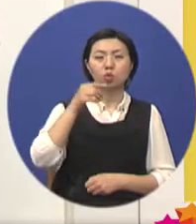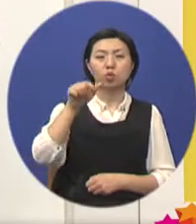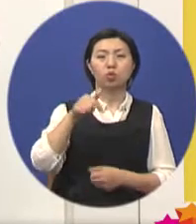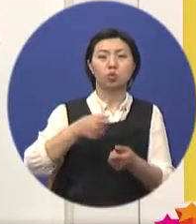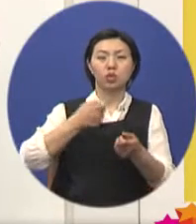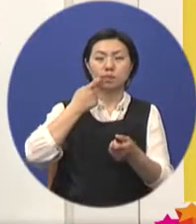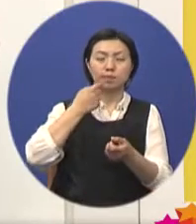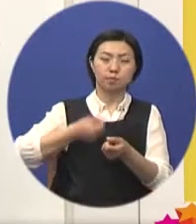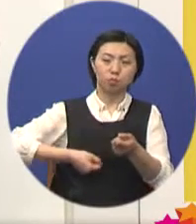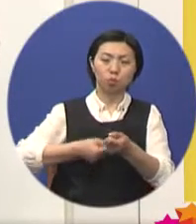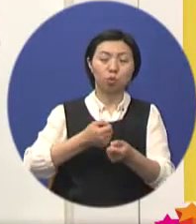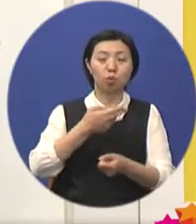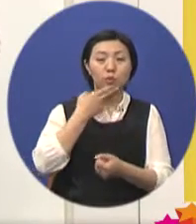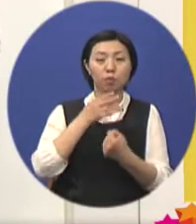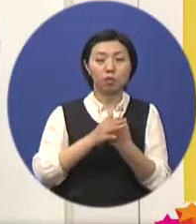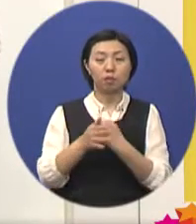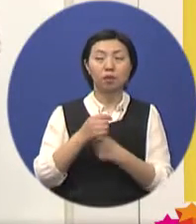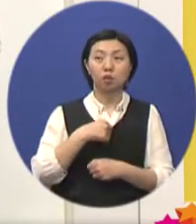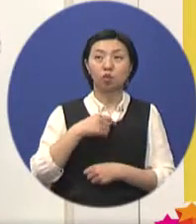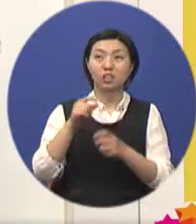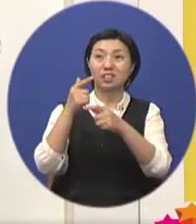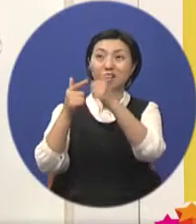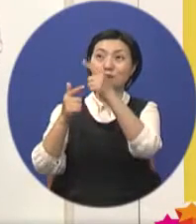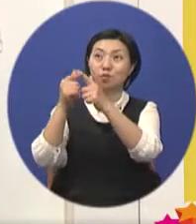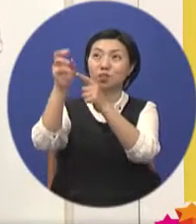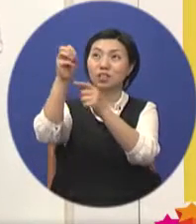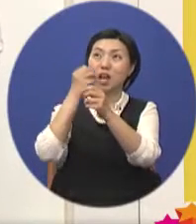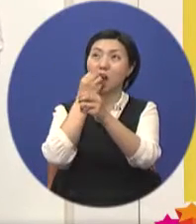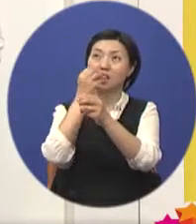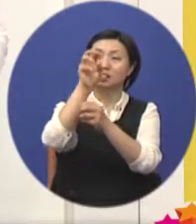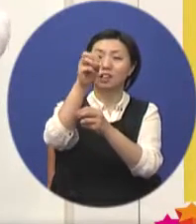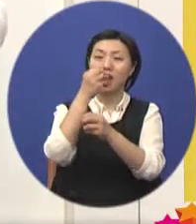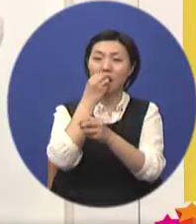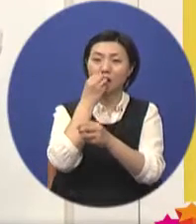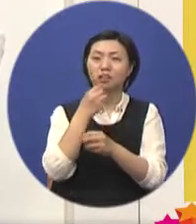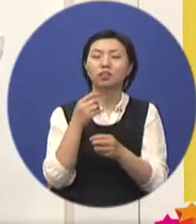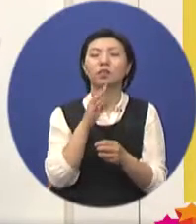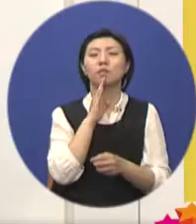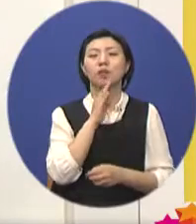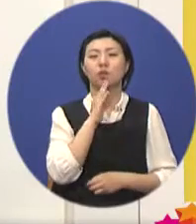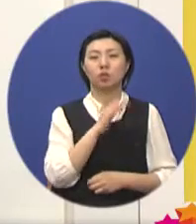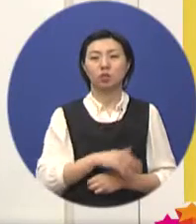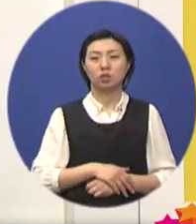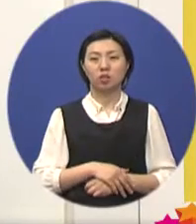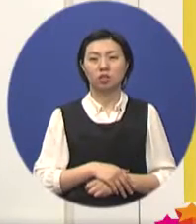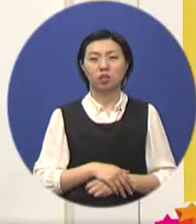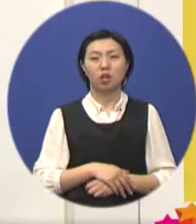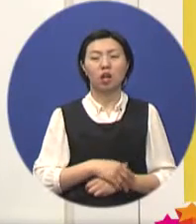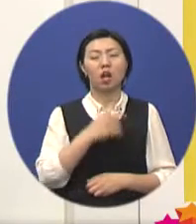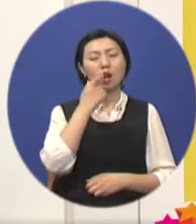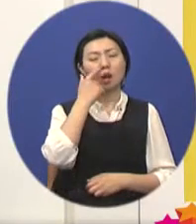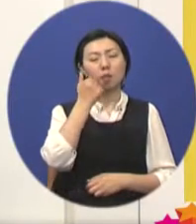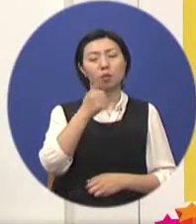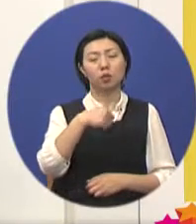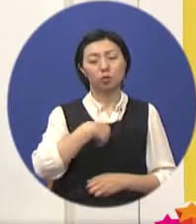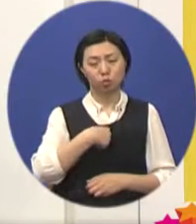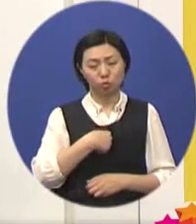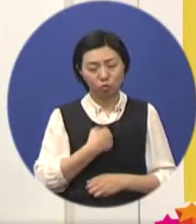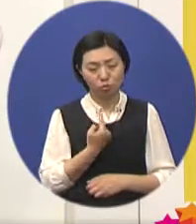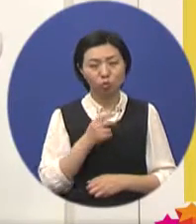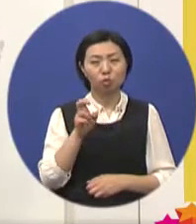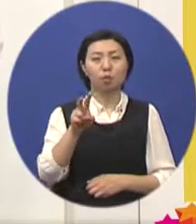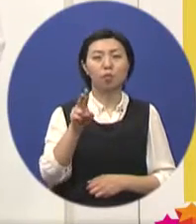그 뭐 그냥 그 자리에서 따서 저도 막 그냥 따면서도 먹어요. 아, 아버님 자체가 명품이신데요.